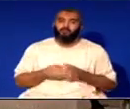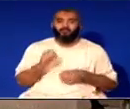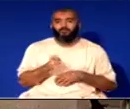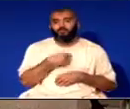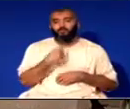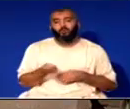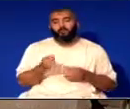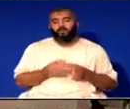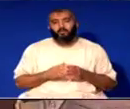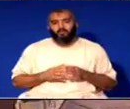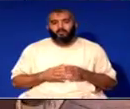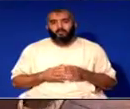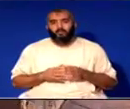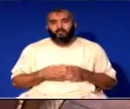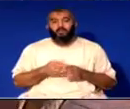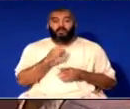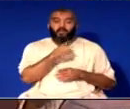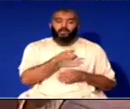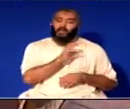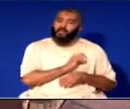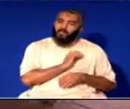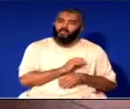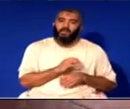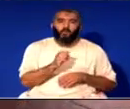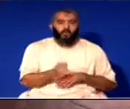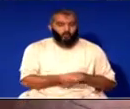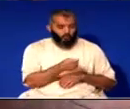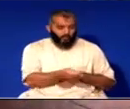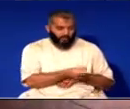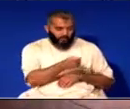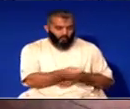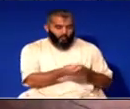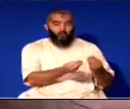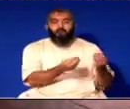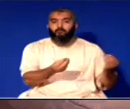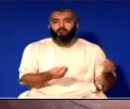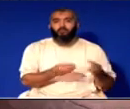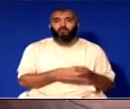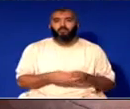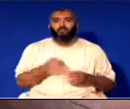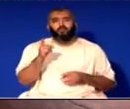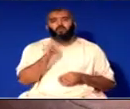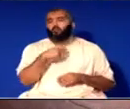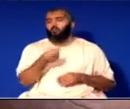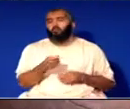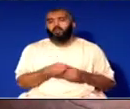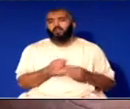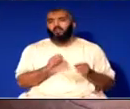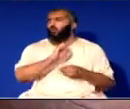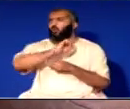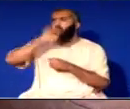وانت اجتهدي في التربيه تاعهم حبس عليك واغط تاع اولادهم معليش حقه اعطيه لك واغط وراه المشكله اعطيه لك واغط الله يسهل